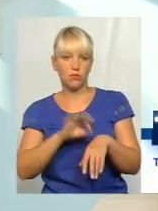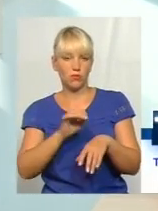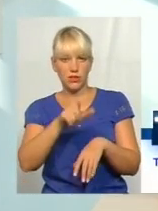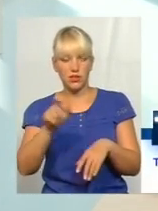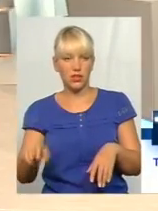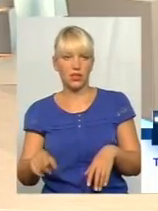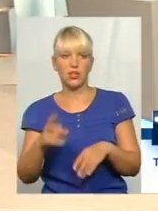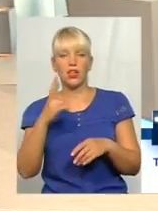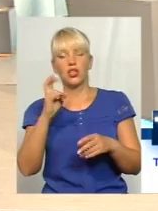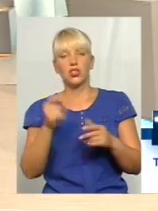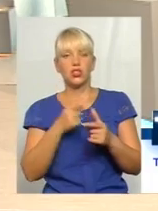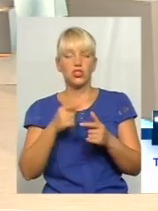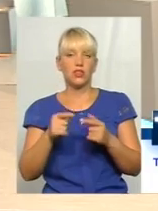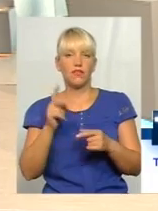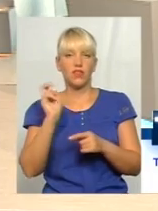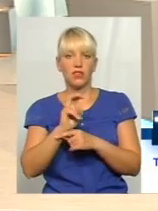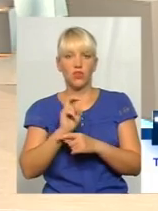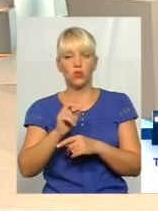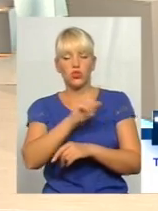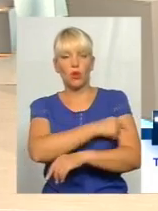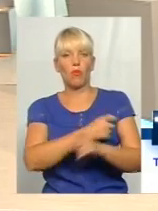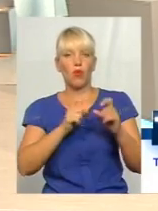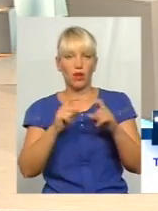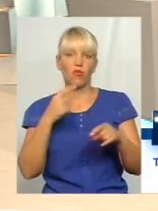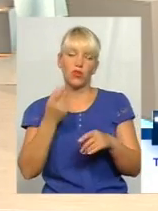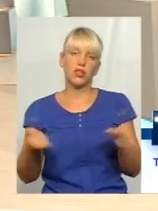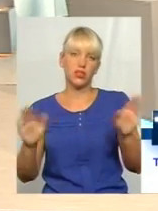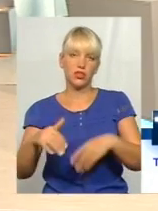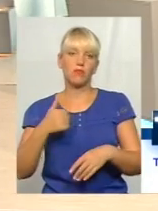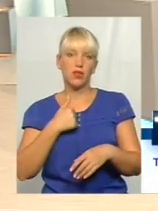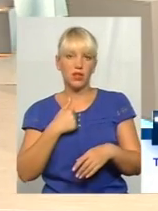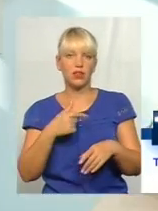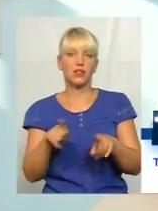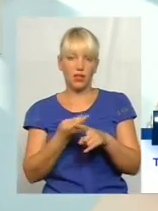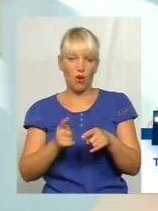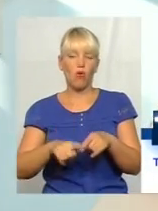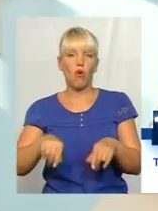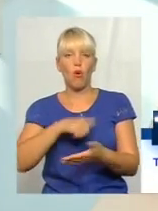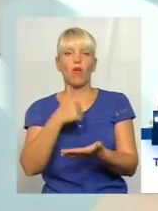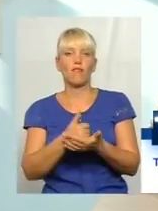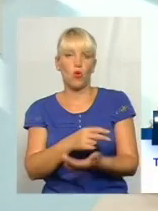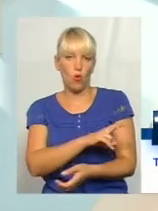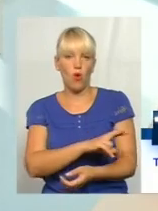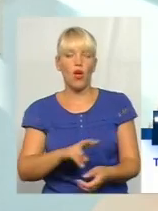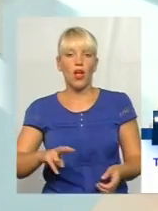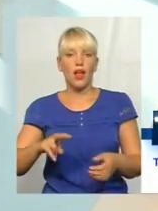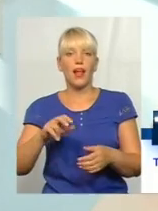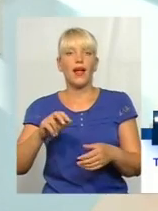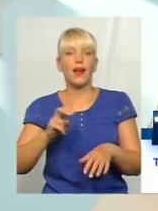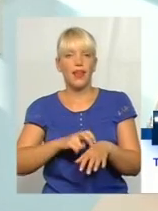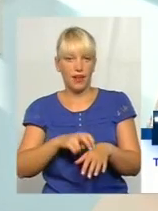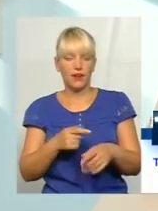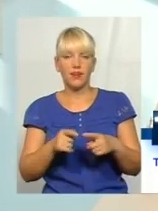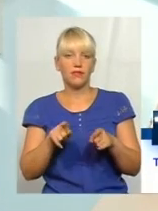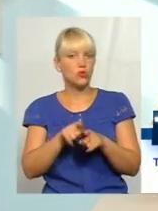чи відвідувачі поліклініки кажуть Лишіть нам будь ласка цього директора полі ну ну головного Ліка головного лікаря да тобто саме саме його